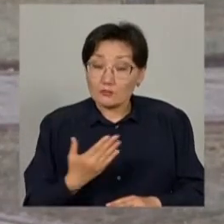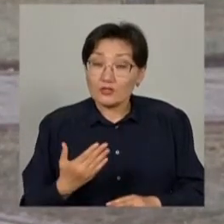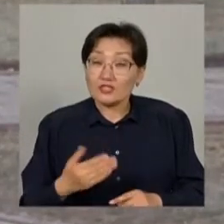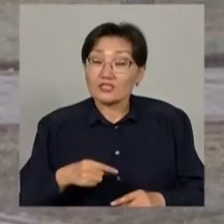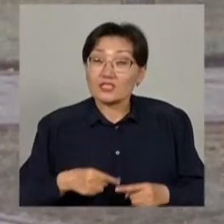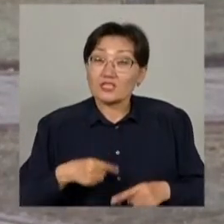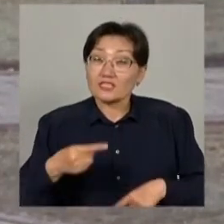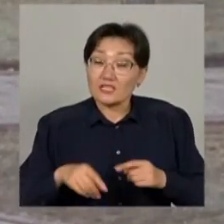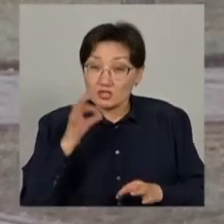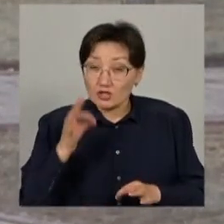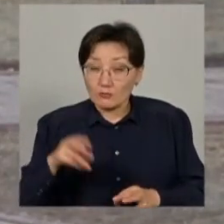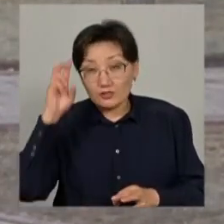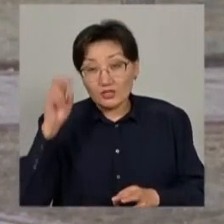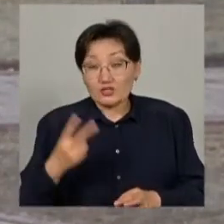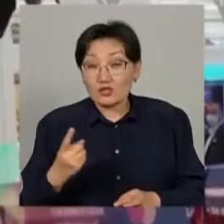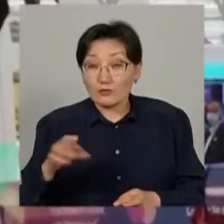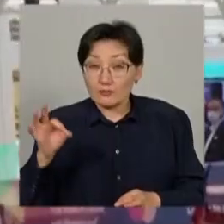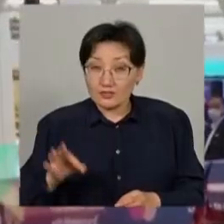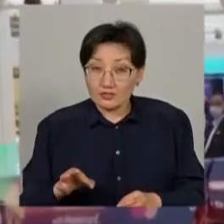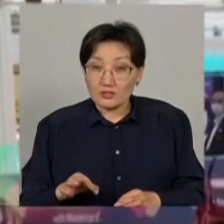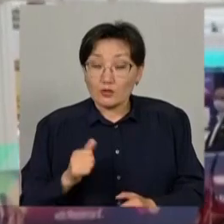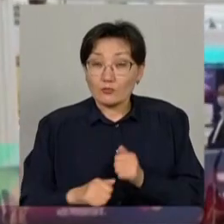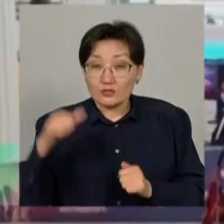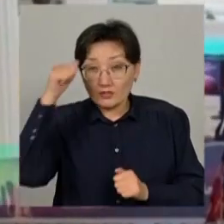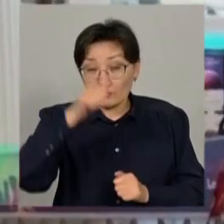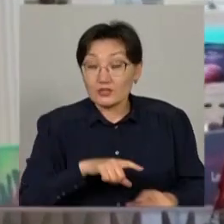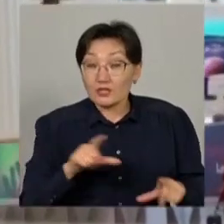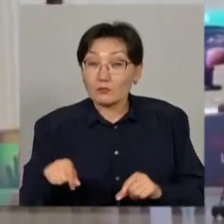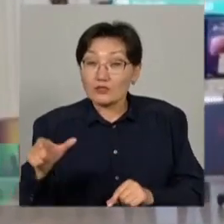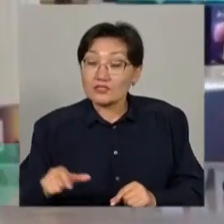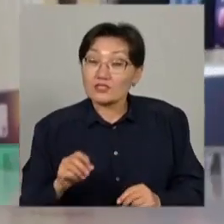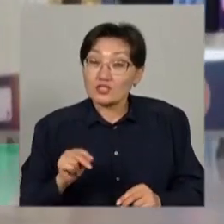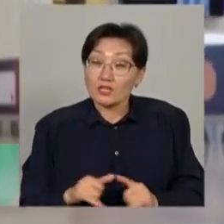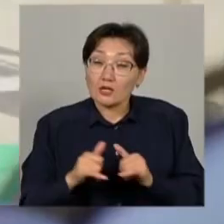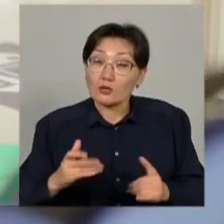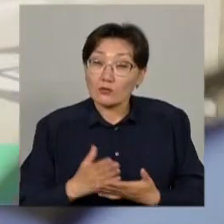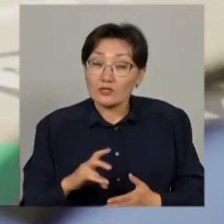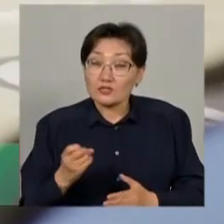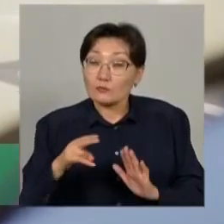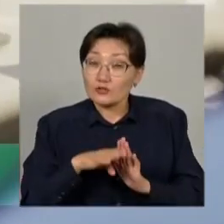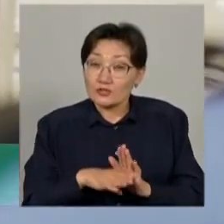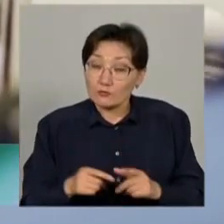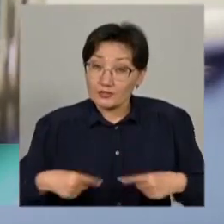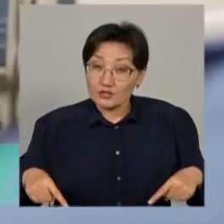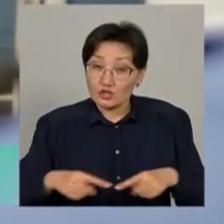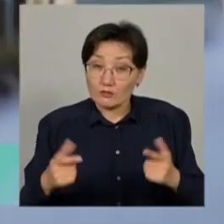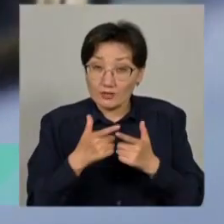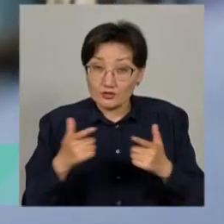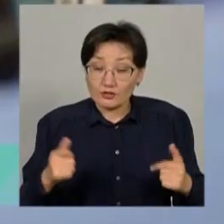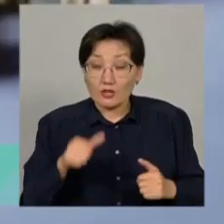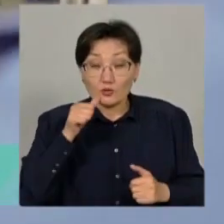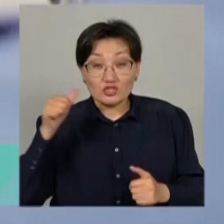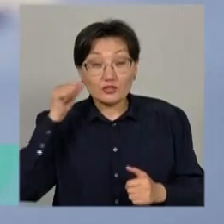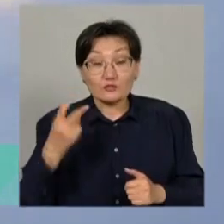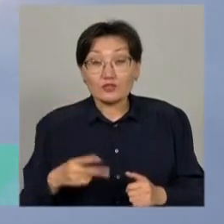Келесі Германия 21%-бен. Жыл сайын елден кеткен азаматтардың саны артып барады. Ұлттық статистика бюросының мәліметінше өткен